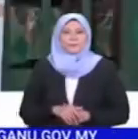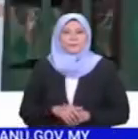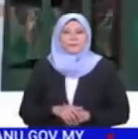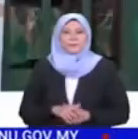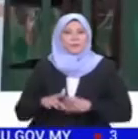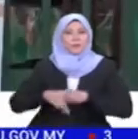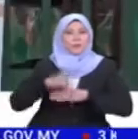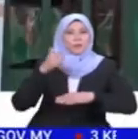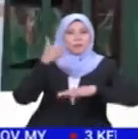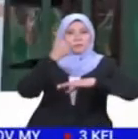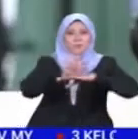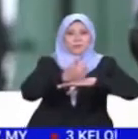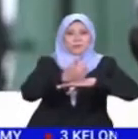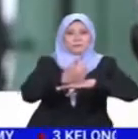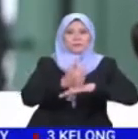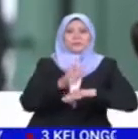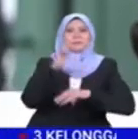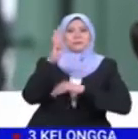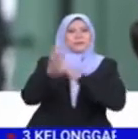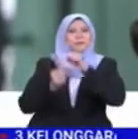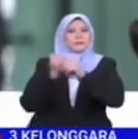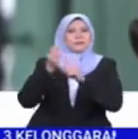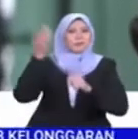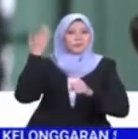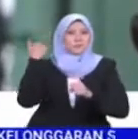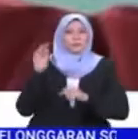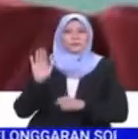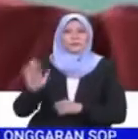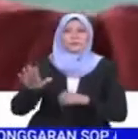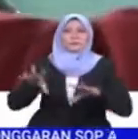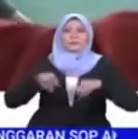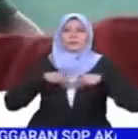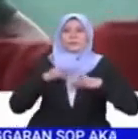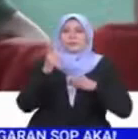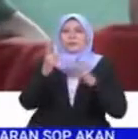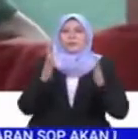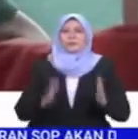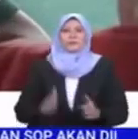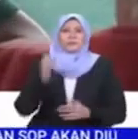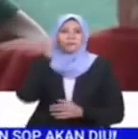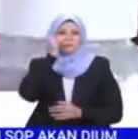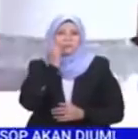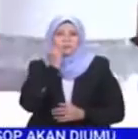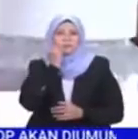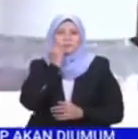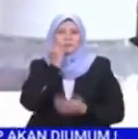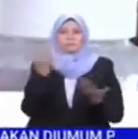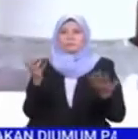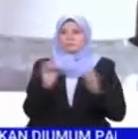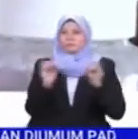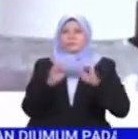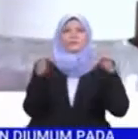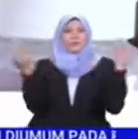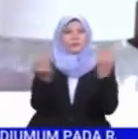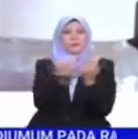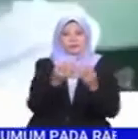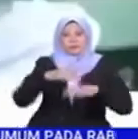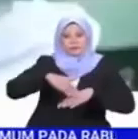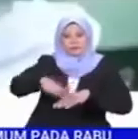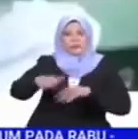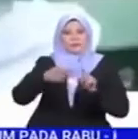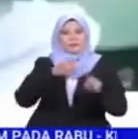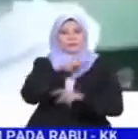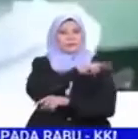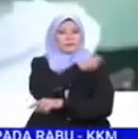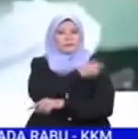Pada awal penubuhan pusat ini 4 tahun lalu, beliau menerima 2 orang warga emas tidak berwaris yang dihantar dari